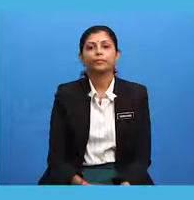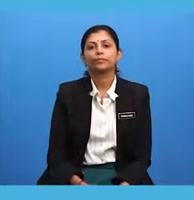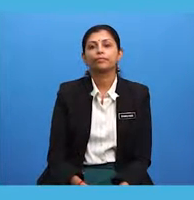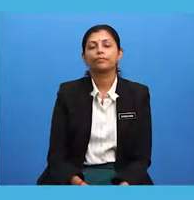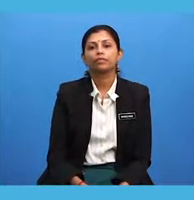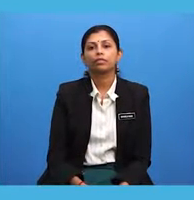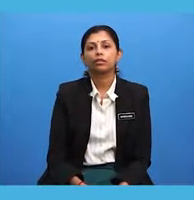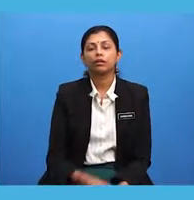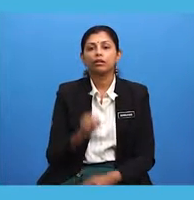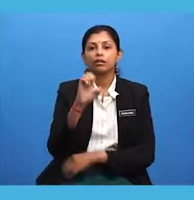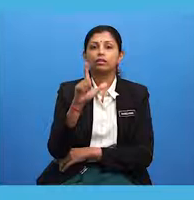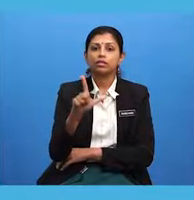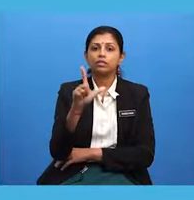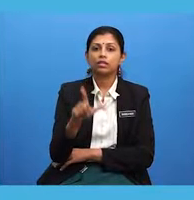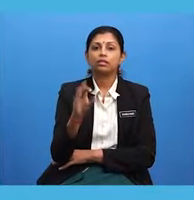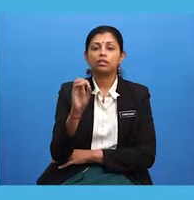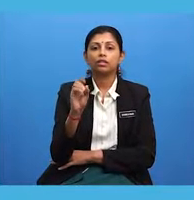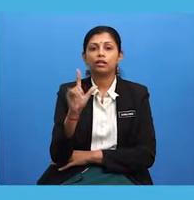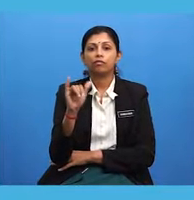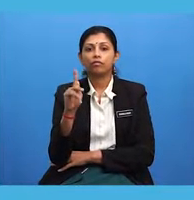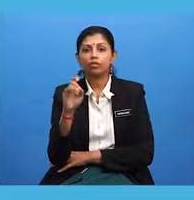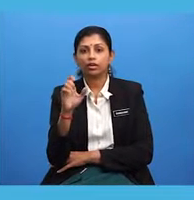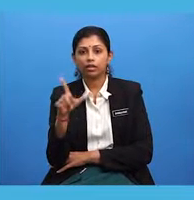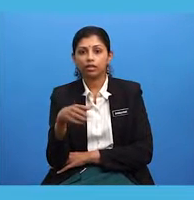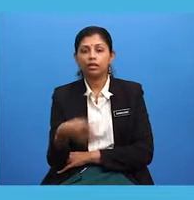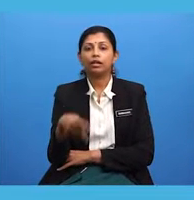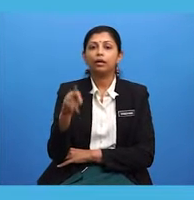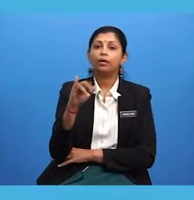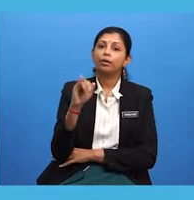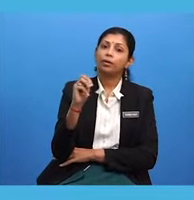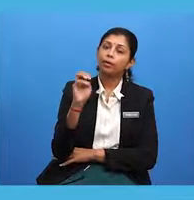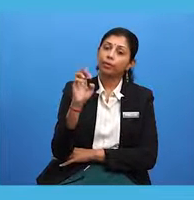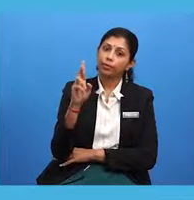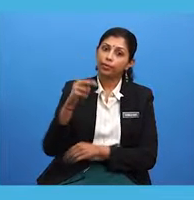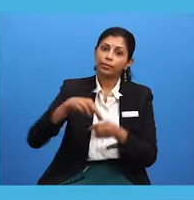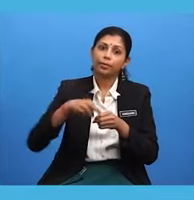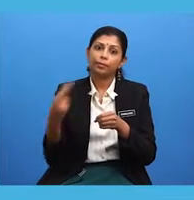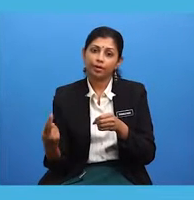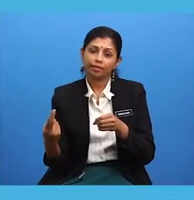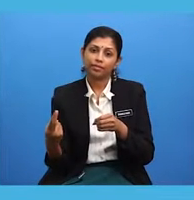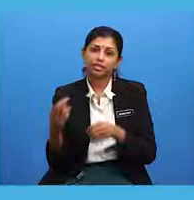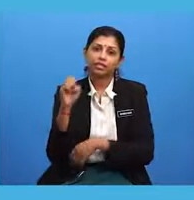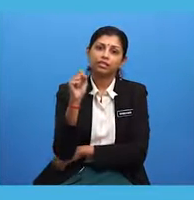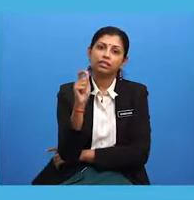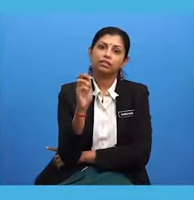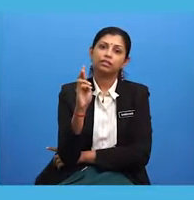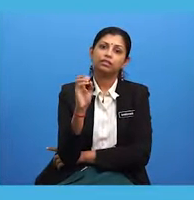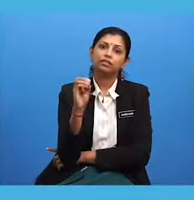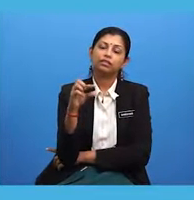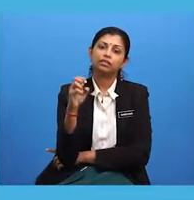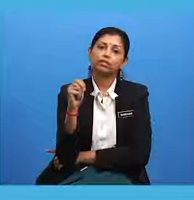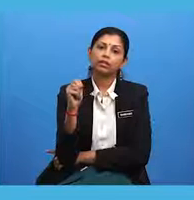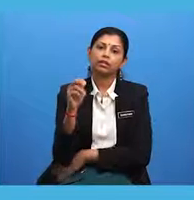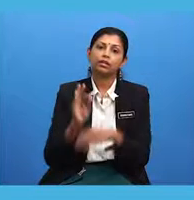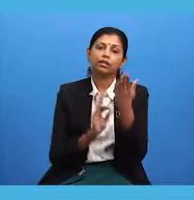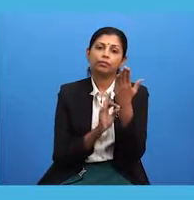Sel-sel folikel prima dan sekunder merembeskan estrogen yang